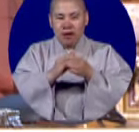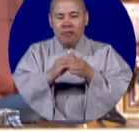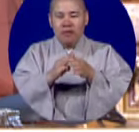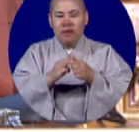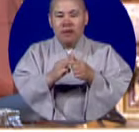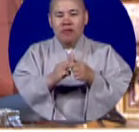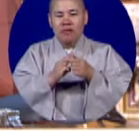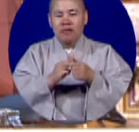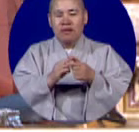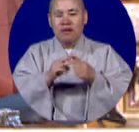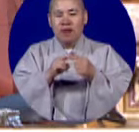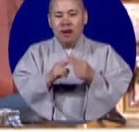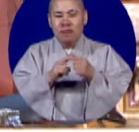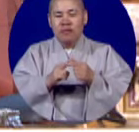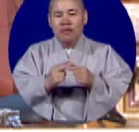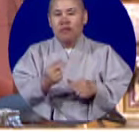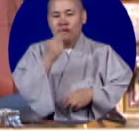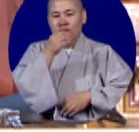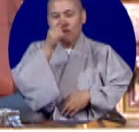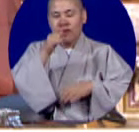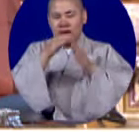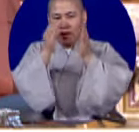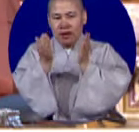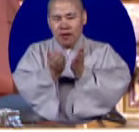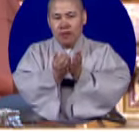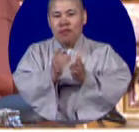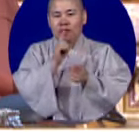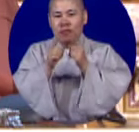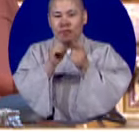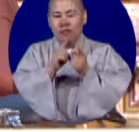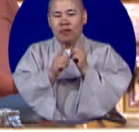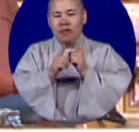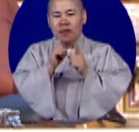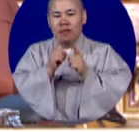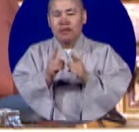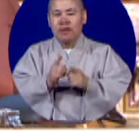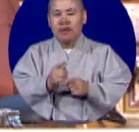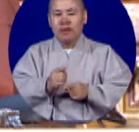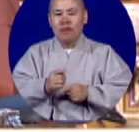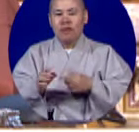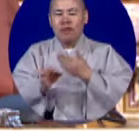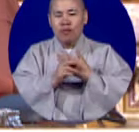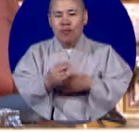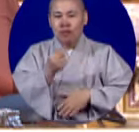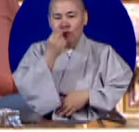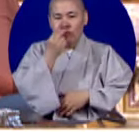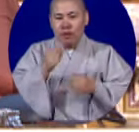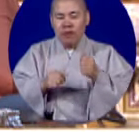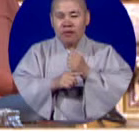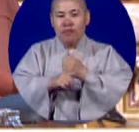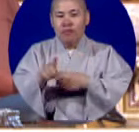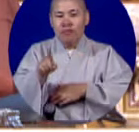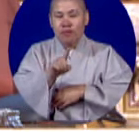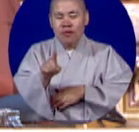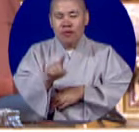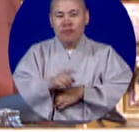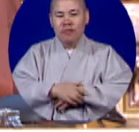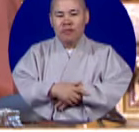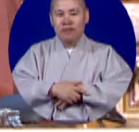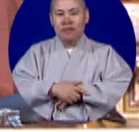그럽니다. 이게. 이걸. 그러면 수명이라는 건 뭐냐?